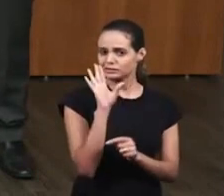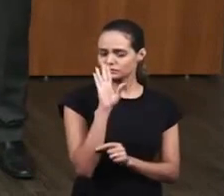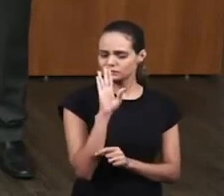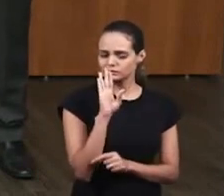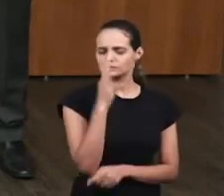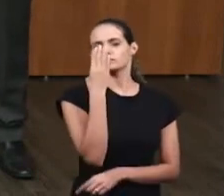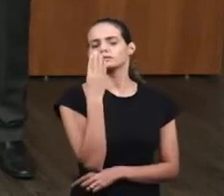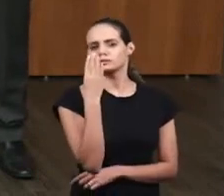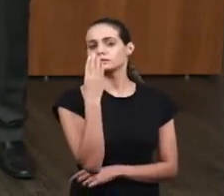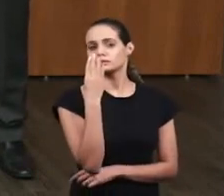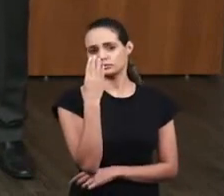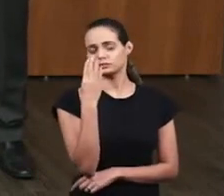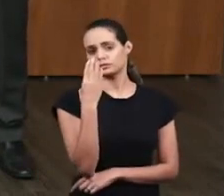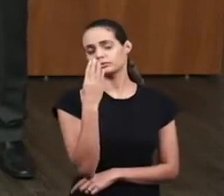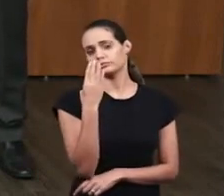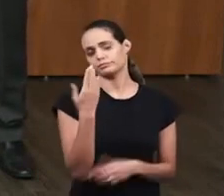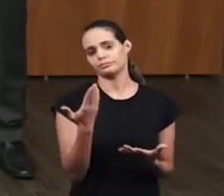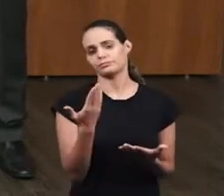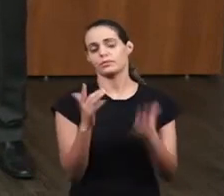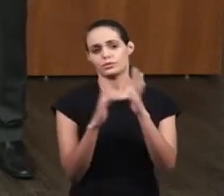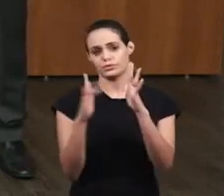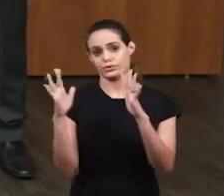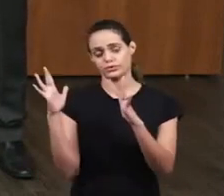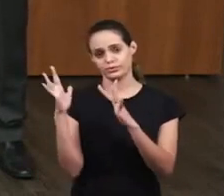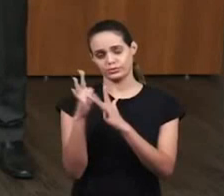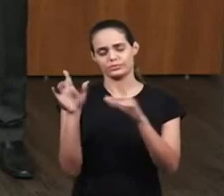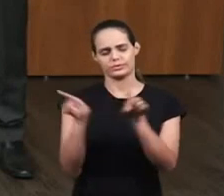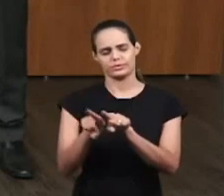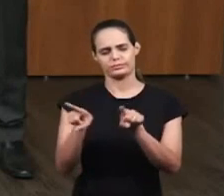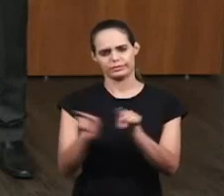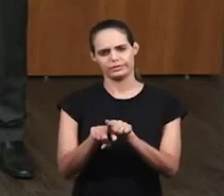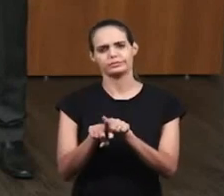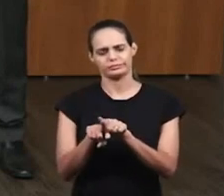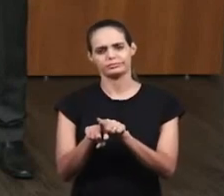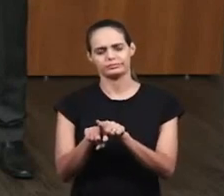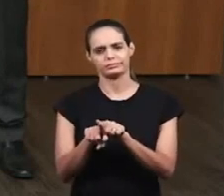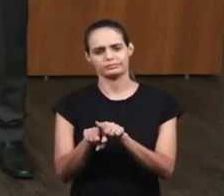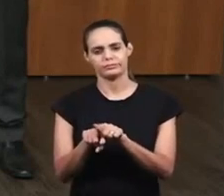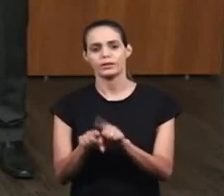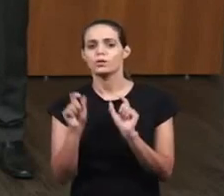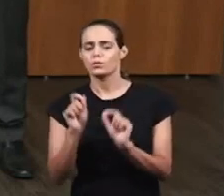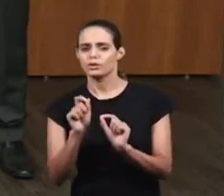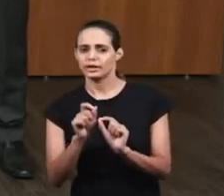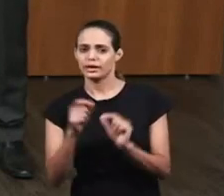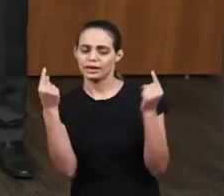Verrat. Der große Kampf des Herrn Jesus war gegen die